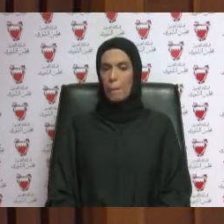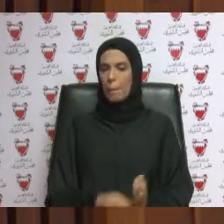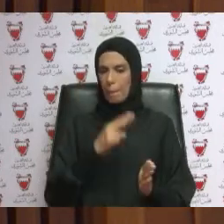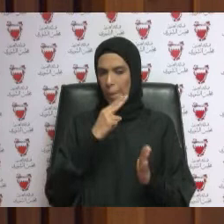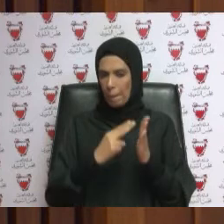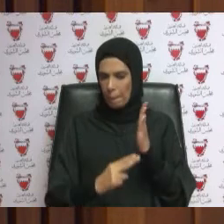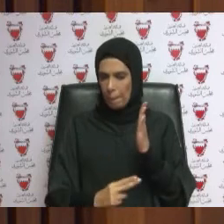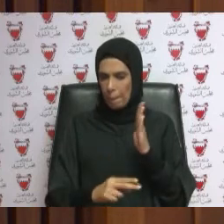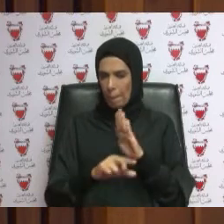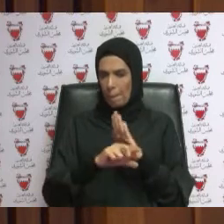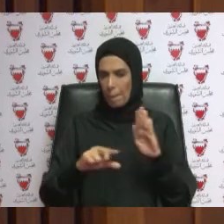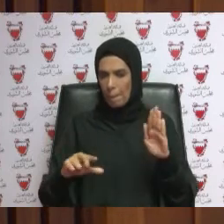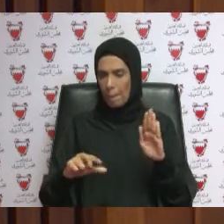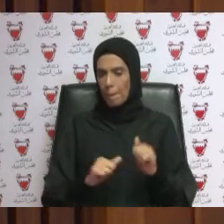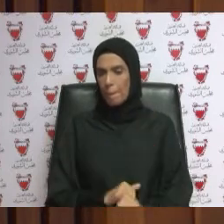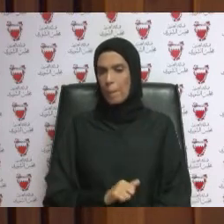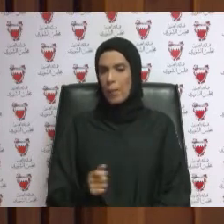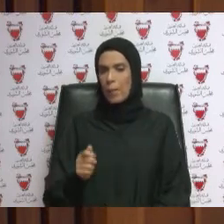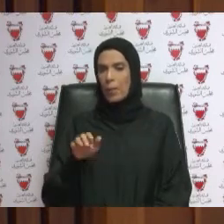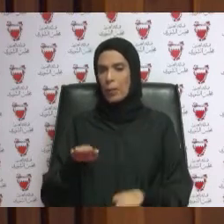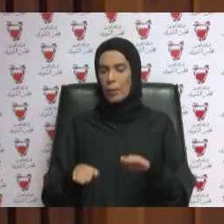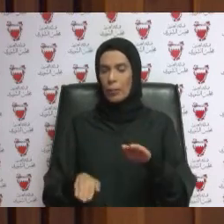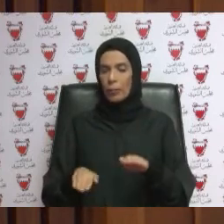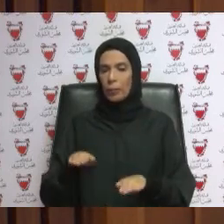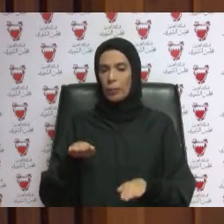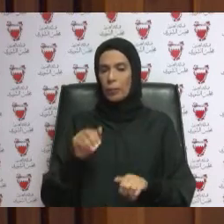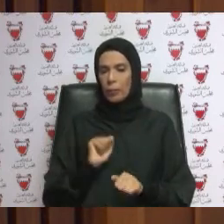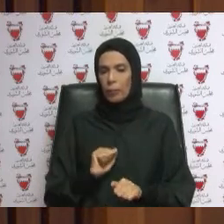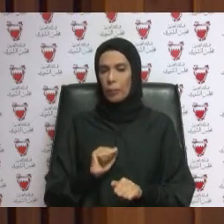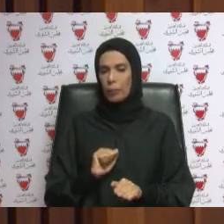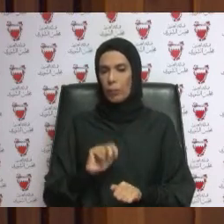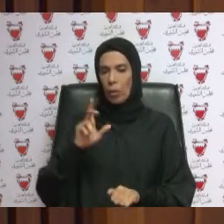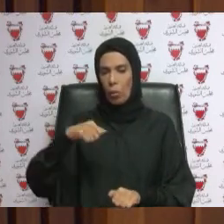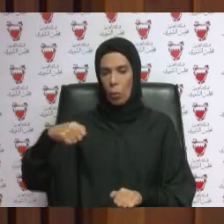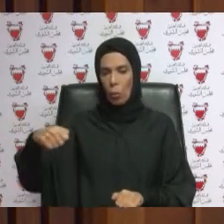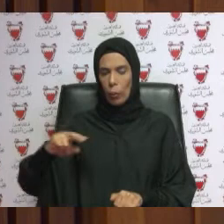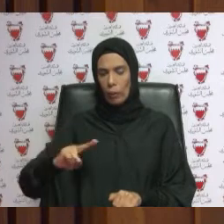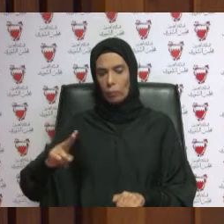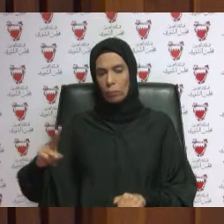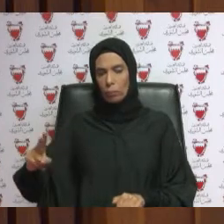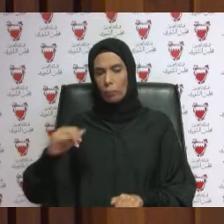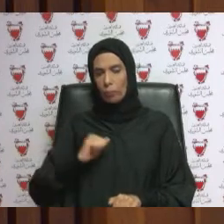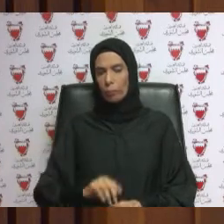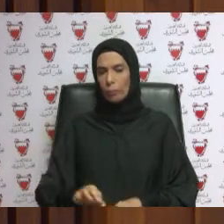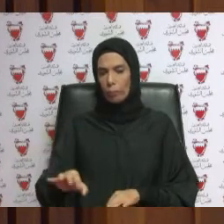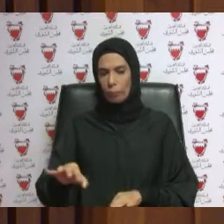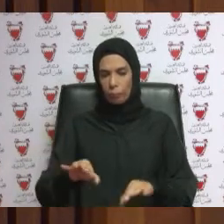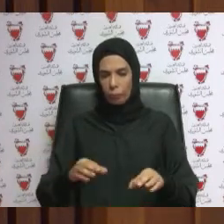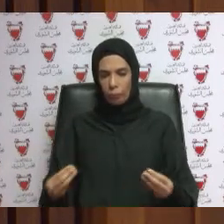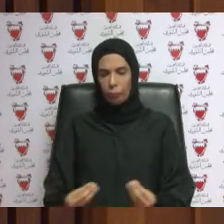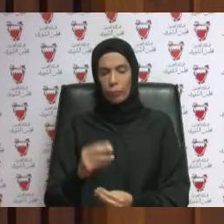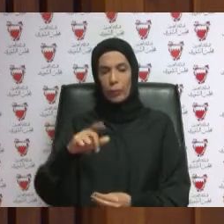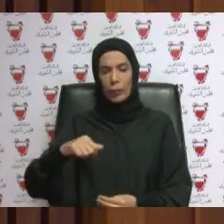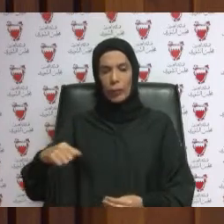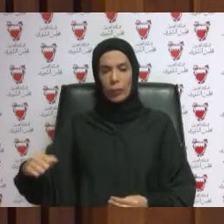ديباجة المادة 6 من قانون الميزانية العامة على أنه يتعين على الوزارات والجهات الحكومية التنسيق مع الوزارة